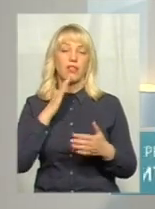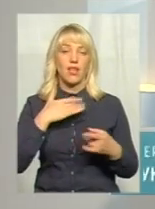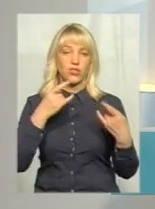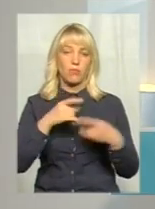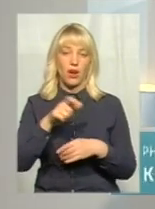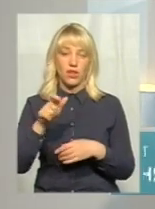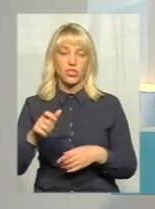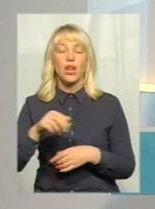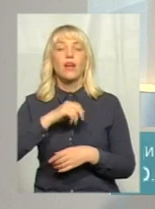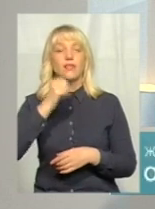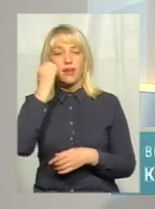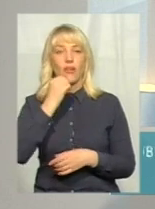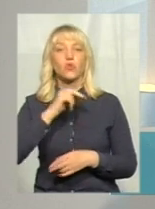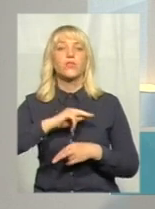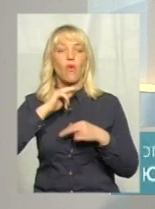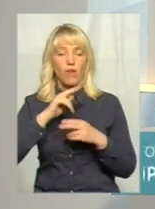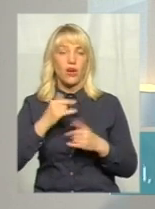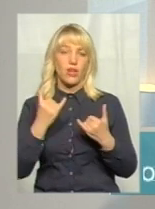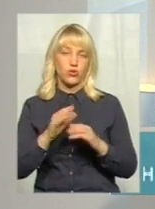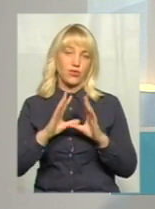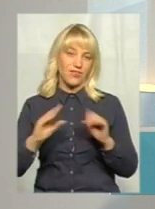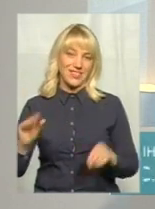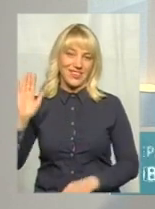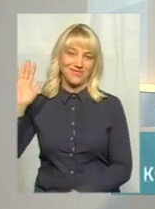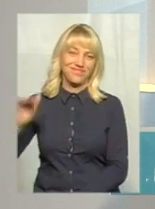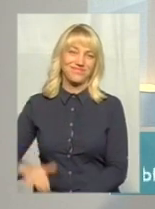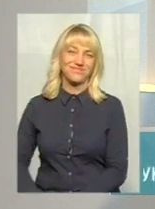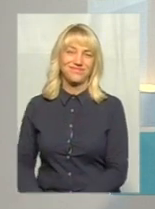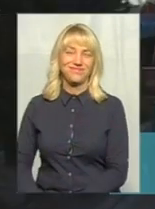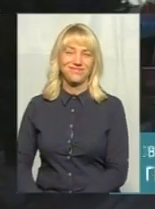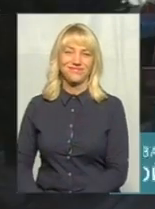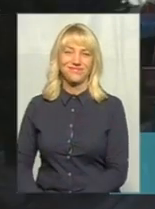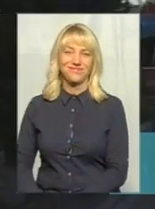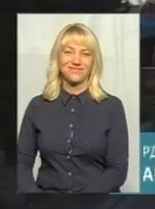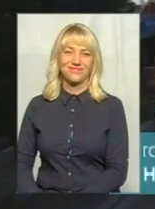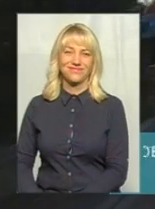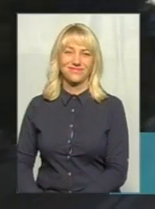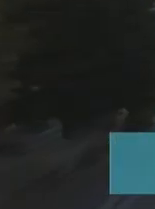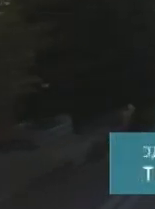дякуємо за увагу. На сьогодні все. Гарних вихідних. До побачення.